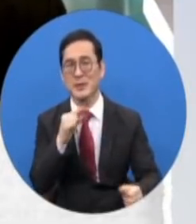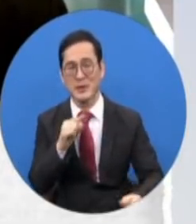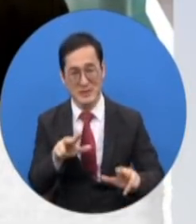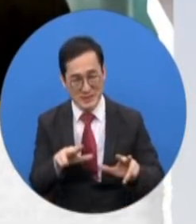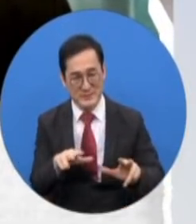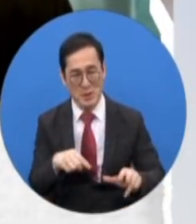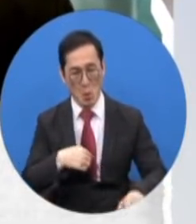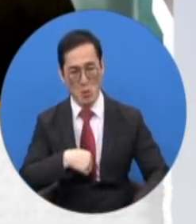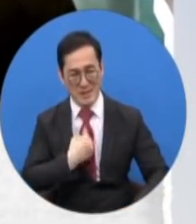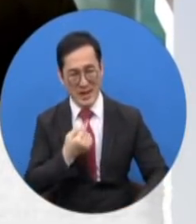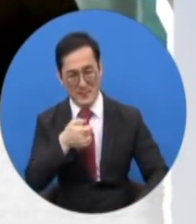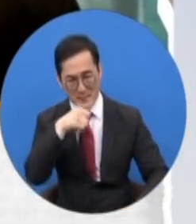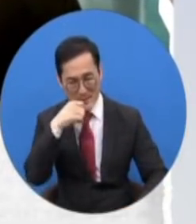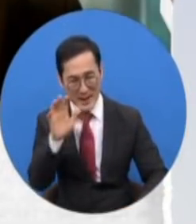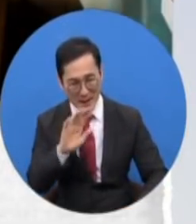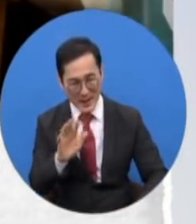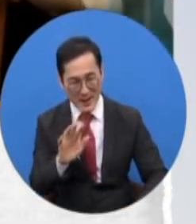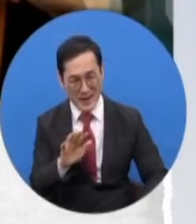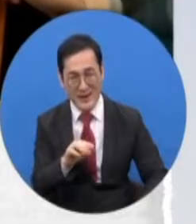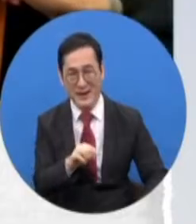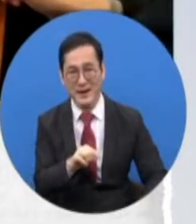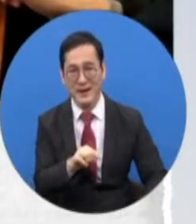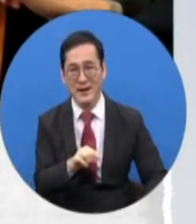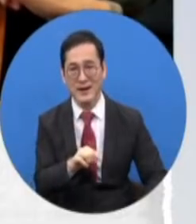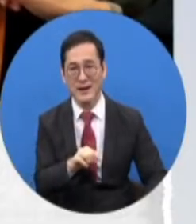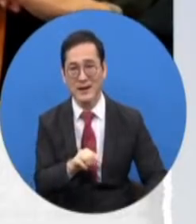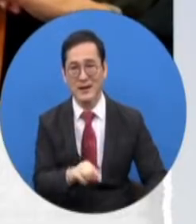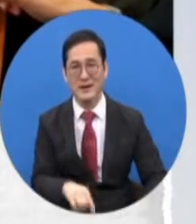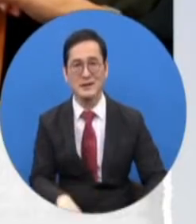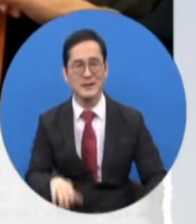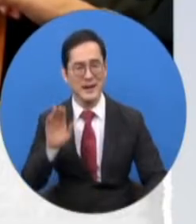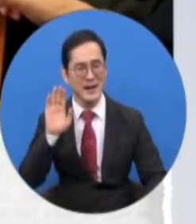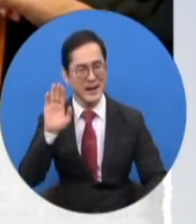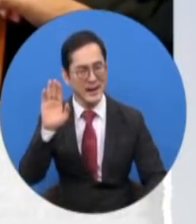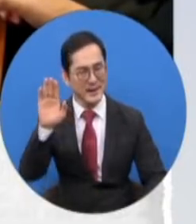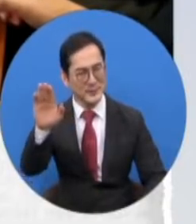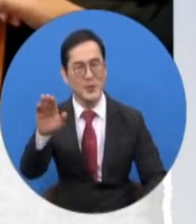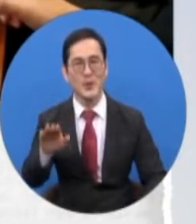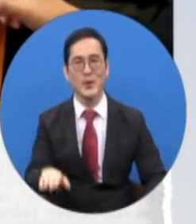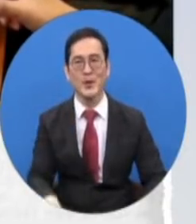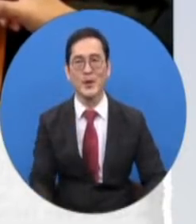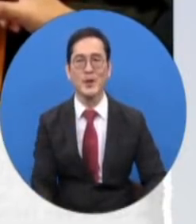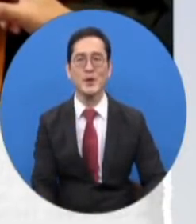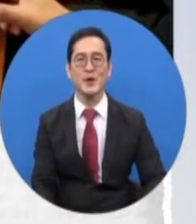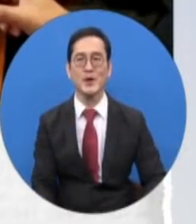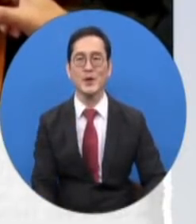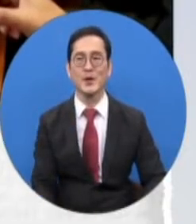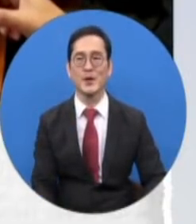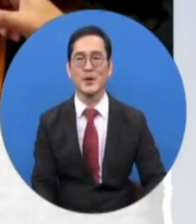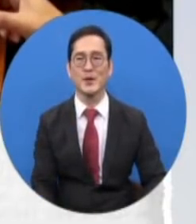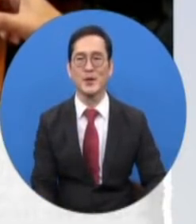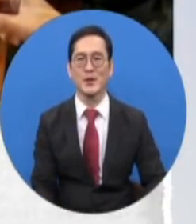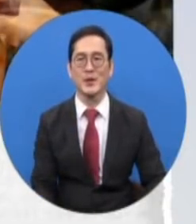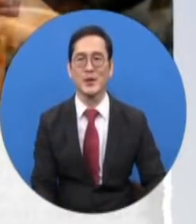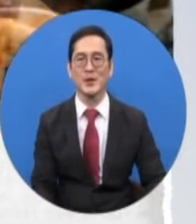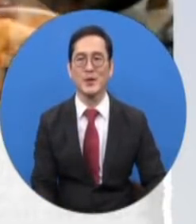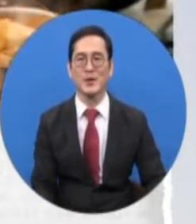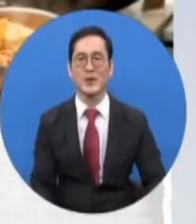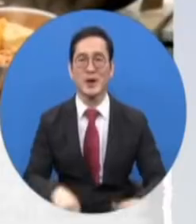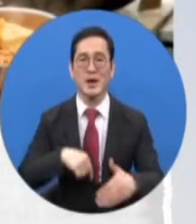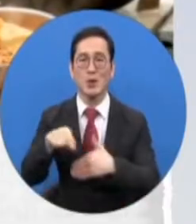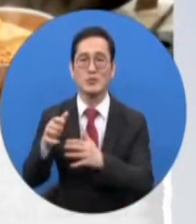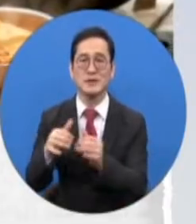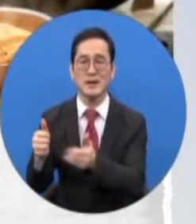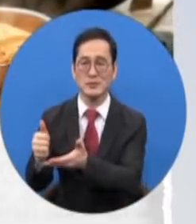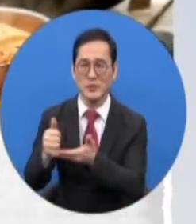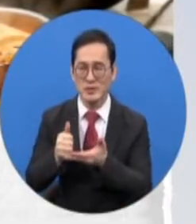하기에 대한 공약을 100% 이행하고 있는지 모르겠습니다만 이게 어느 순간, 어느 시점에 가면 이렇게 외부분들 모시는 거에